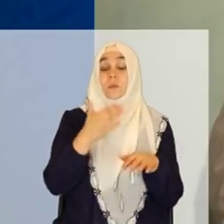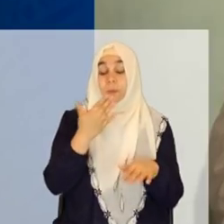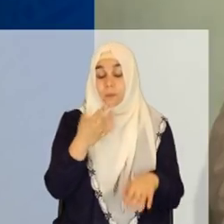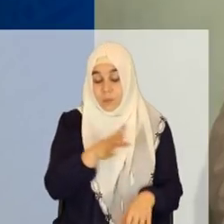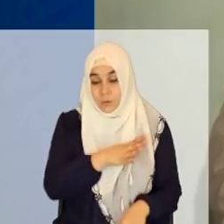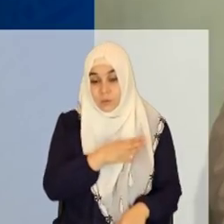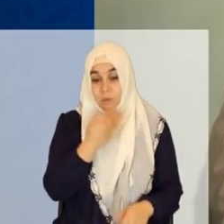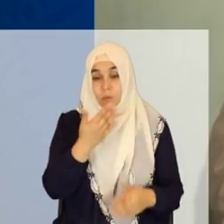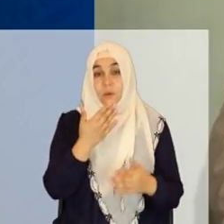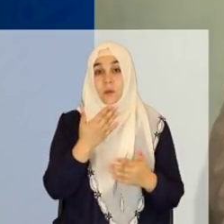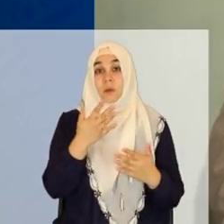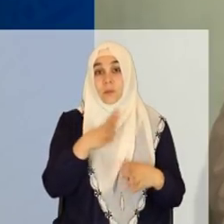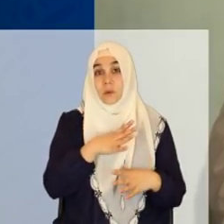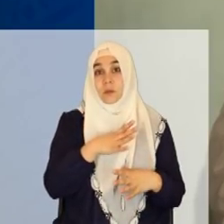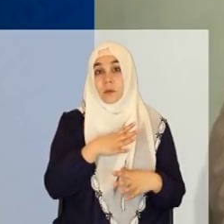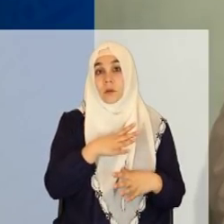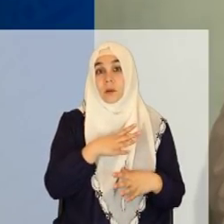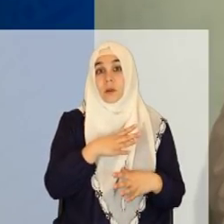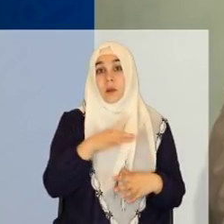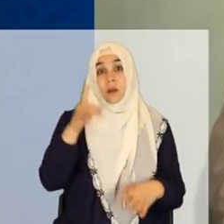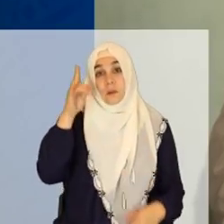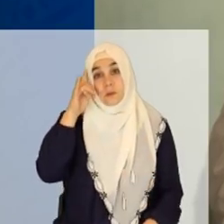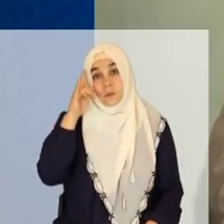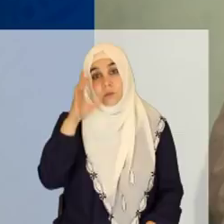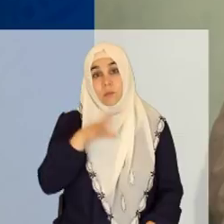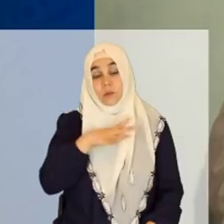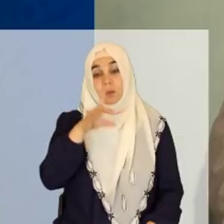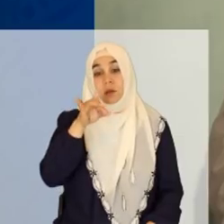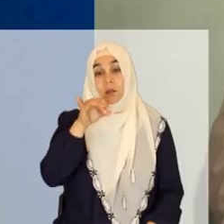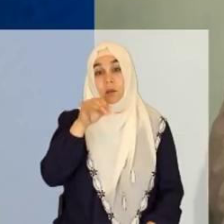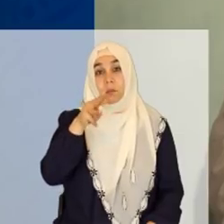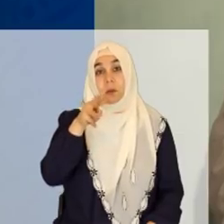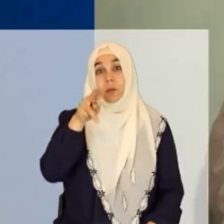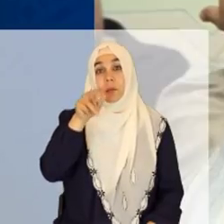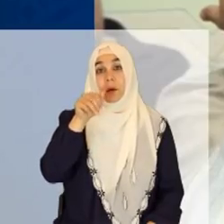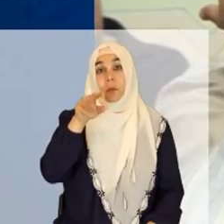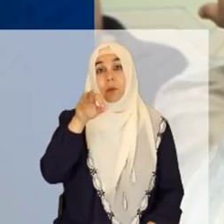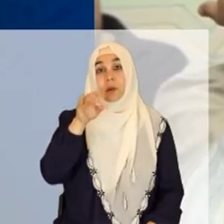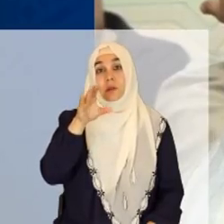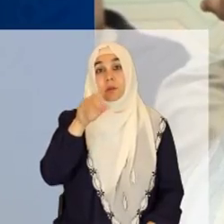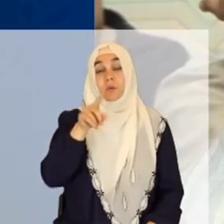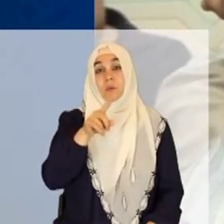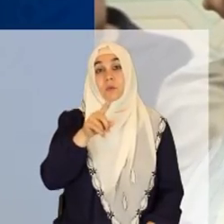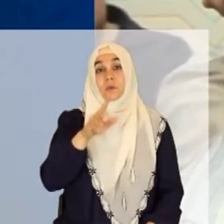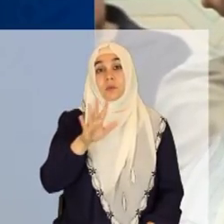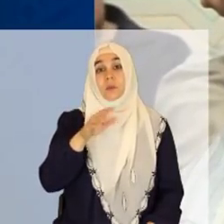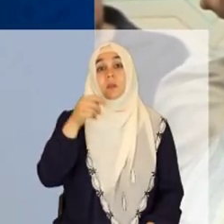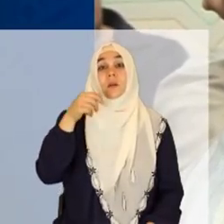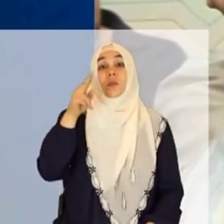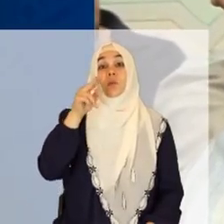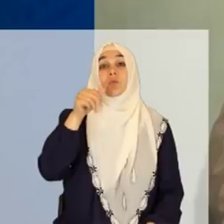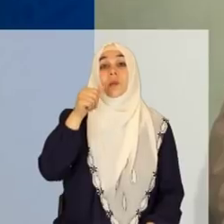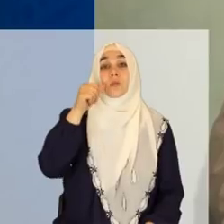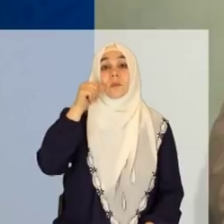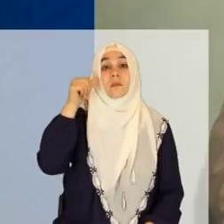uzr so'zini ochiq aytmagan bo'lsa ham, lekin afsusini bildirdi. U bilan ham qoniqmagandan keyin o'tgan dushanba